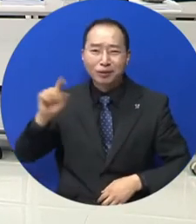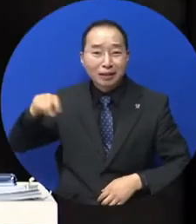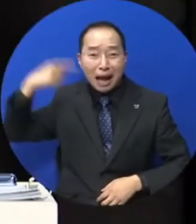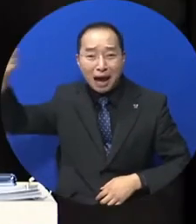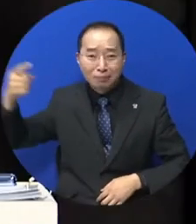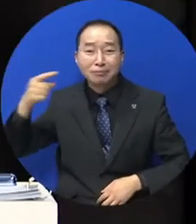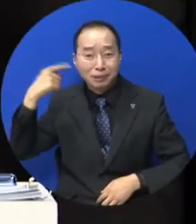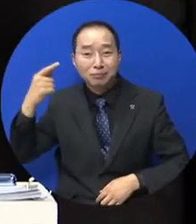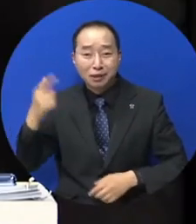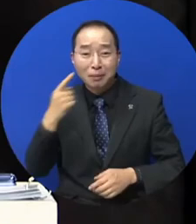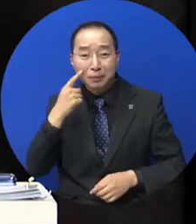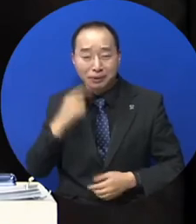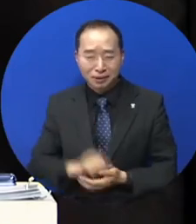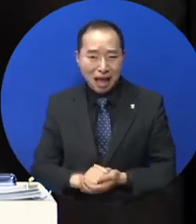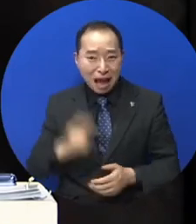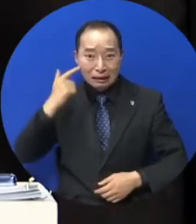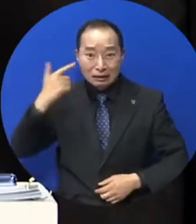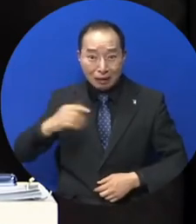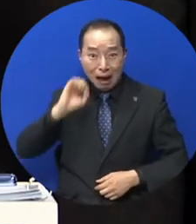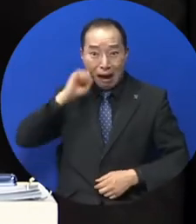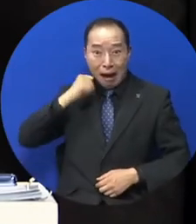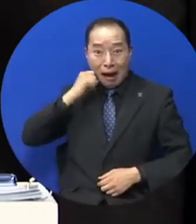질문 자체가 상당히 어려운 질문들이 이어지고 있는데